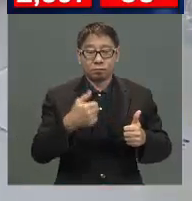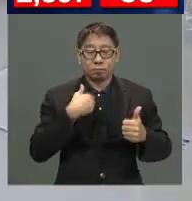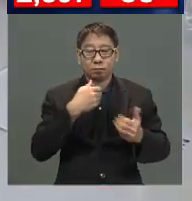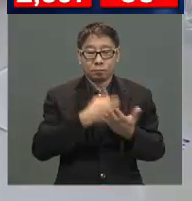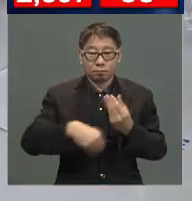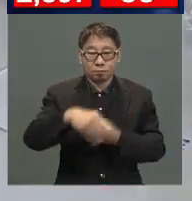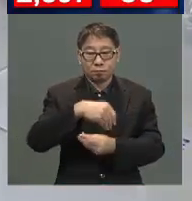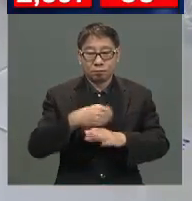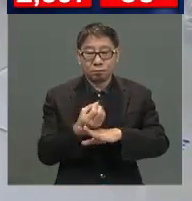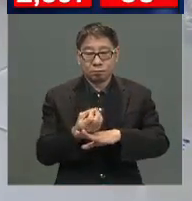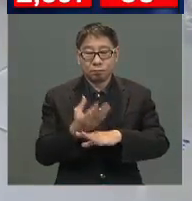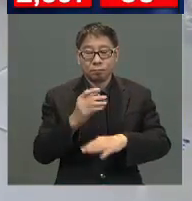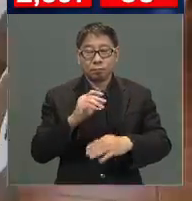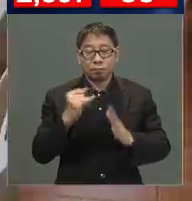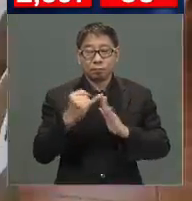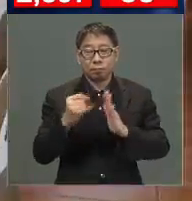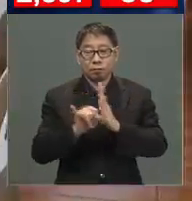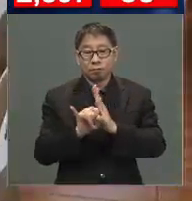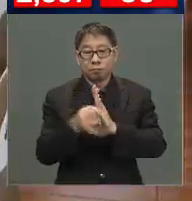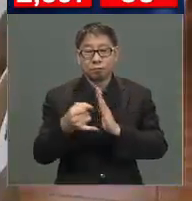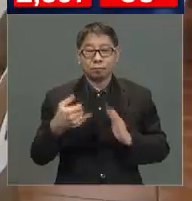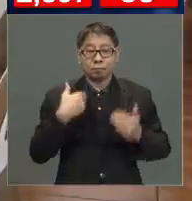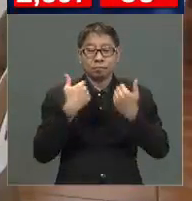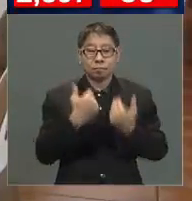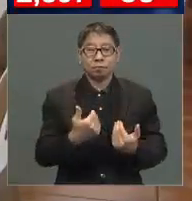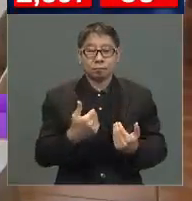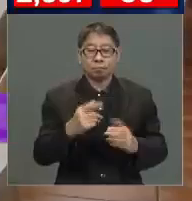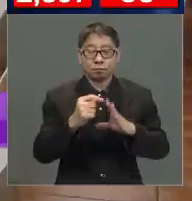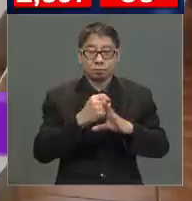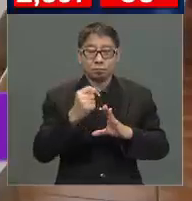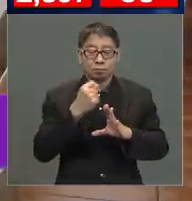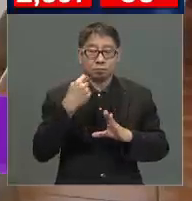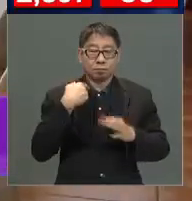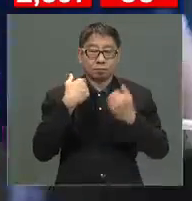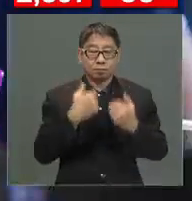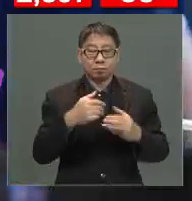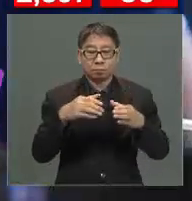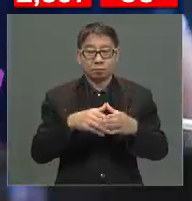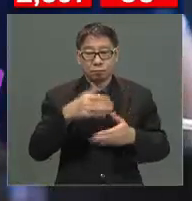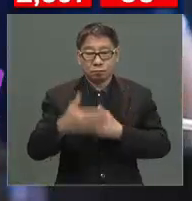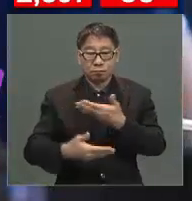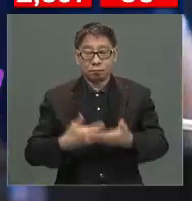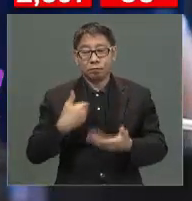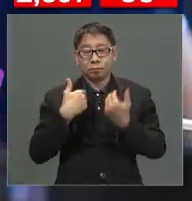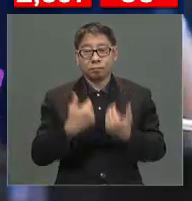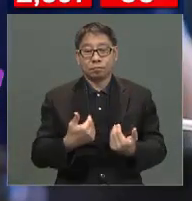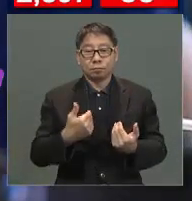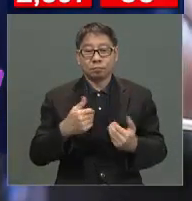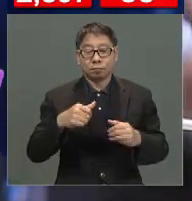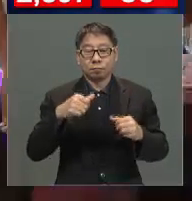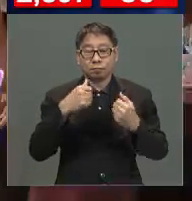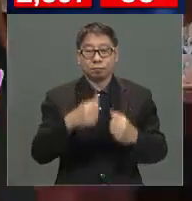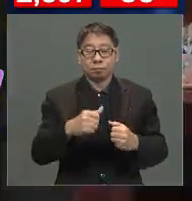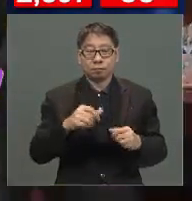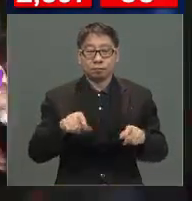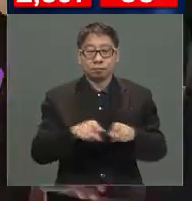ของธุรกิจอัญมณีในจังหวัดจันทบุรีนะคะแม้ว่าทางตลาดปลายทางหรือว่ากลุ่มผู้ซื้อรายใหญ่จะอยู่อย่างที่ตล